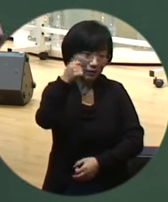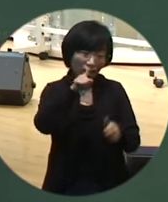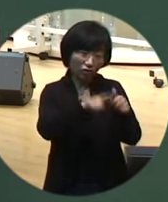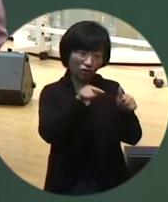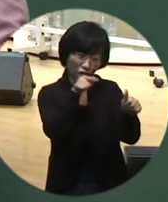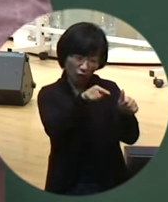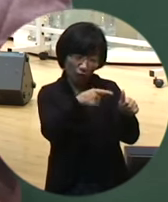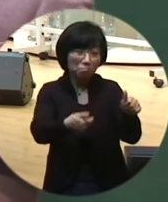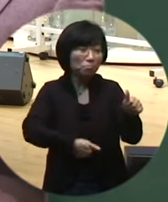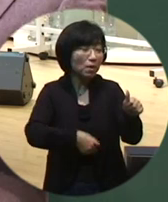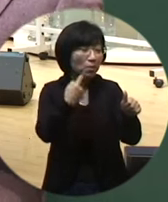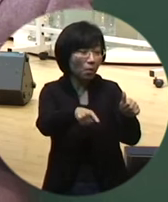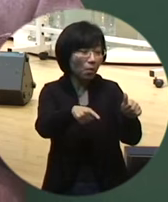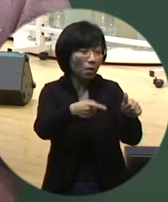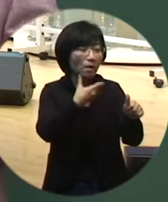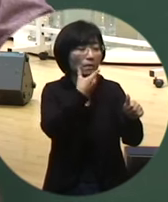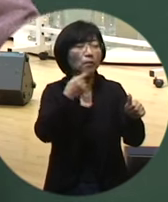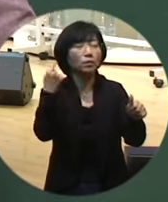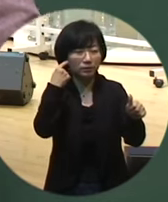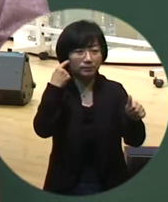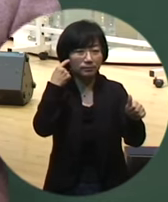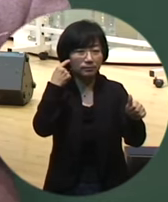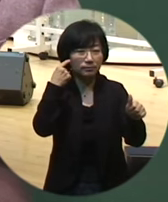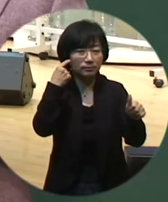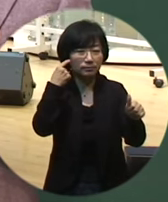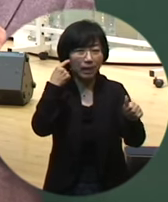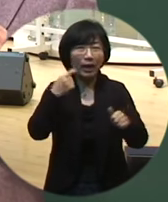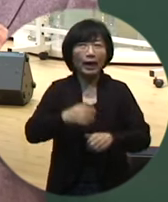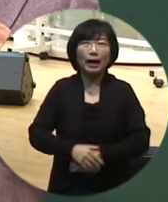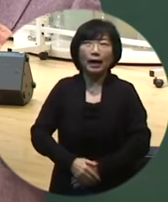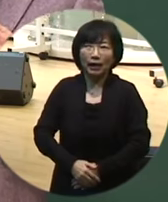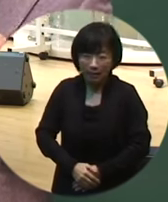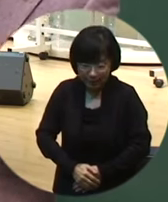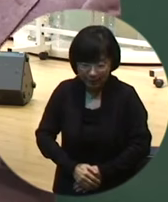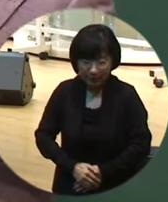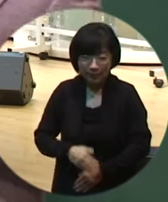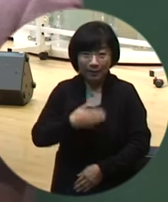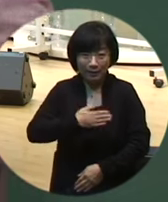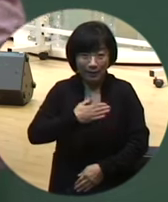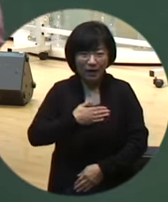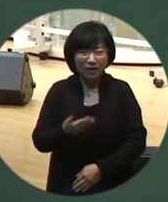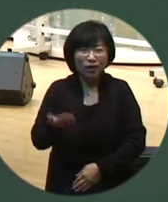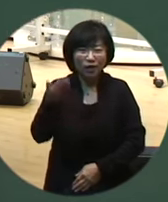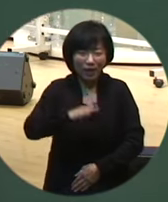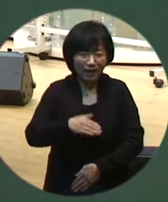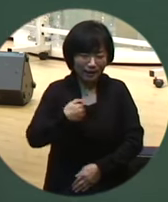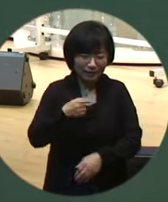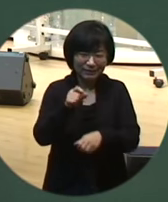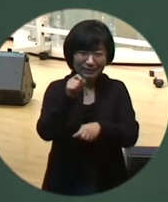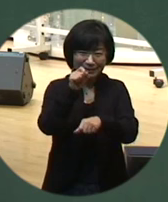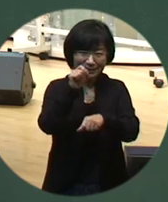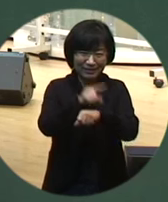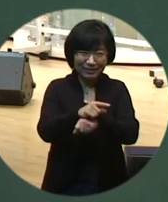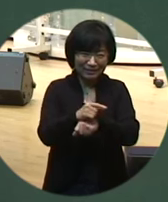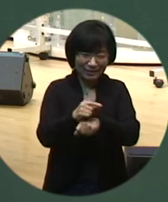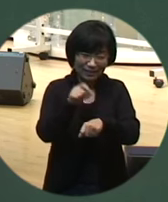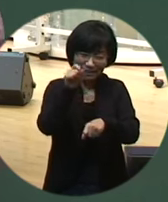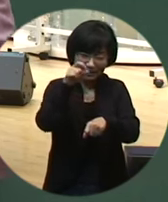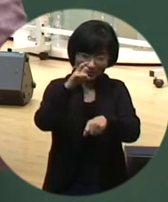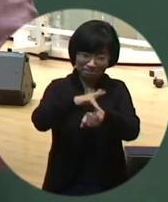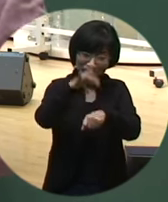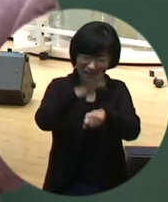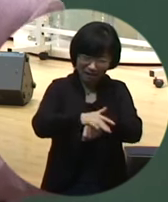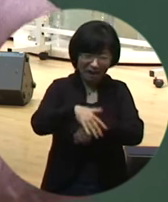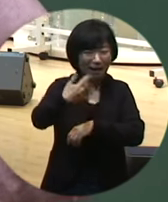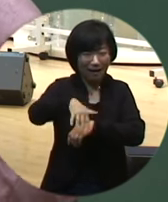is Christ. 그때부터 저는 잘 안 돼요. 체질이 있어서 잘 안 되지만 오직 복음합니다. And from that moment on, still things do not